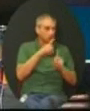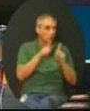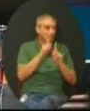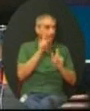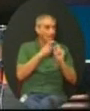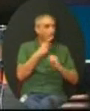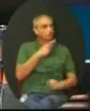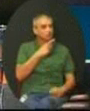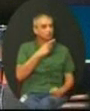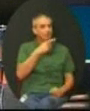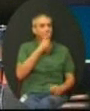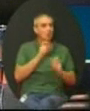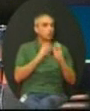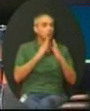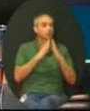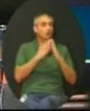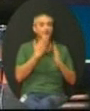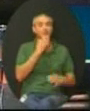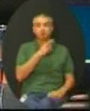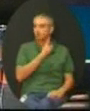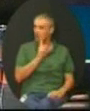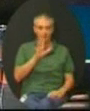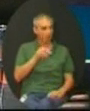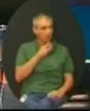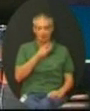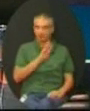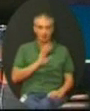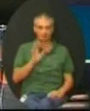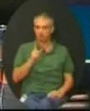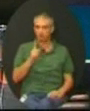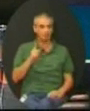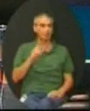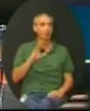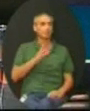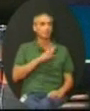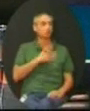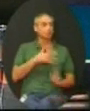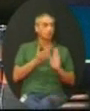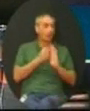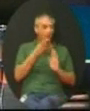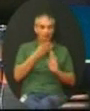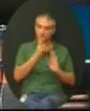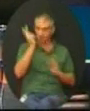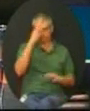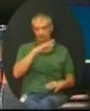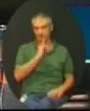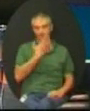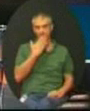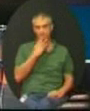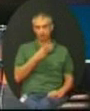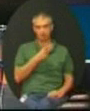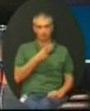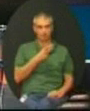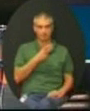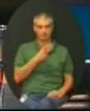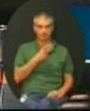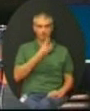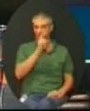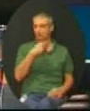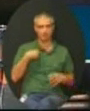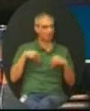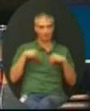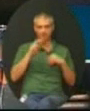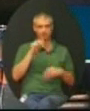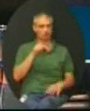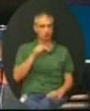אותם תושבים הם תושבי ירושלים. אתה לא יכול לקחת את זה מהם. לא, אתה מוזמן ללכת לשם. מי שרוצה לקחת מהם את זה לא מבין את ירושלים. פה נחמן, אני אולי חולק